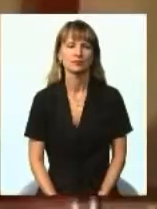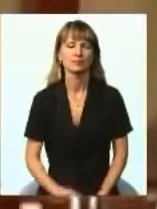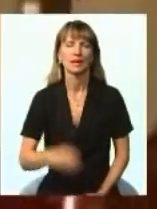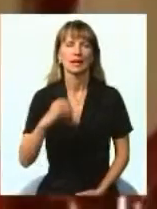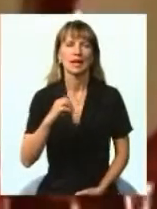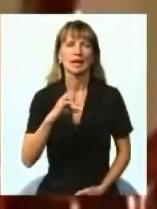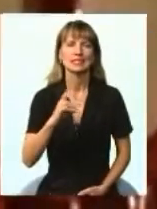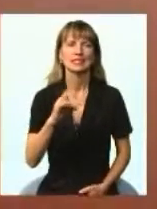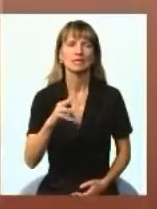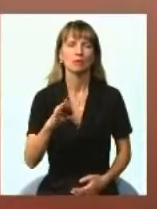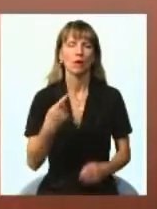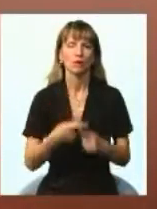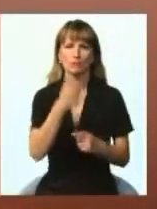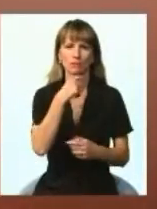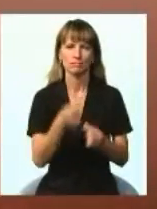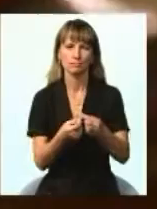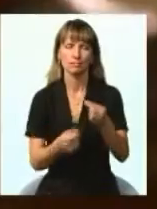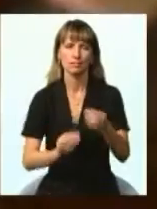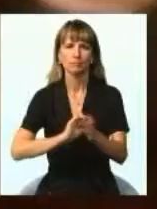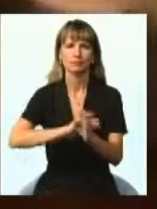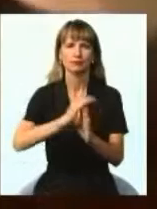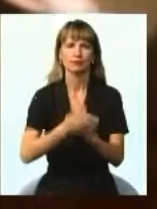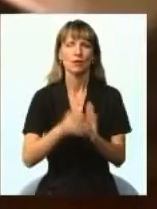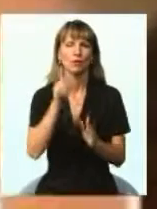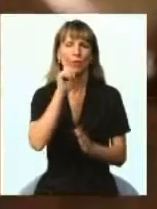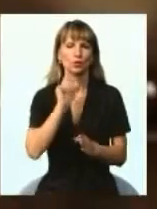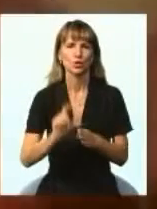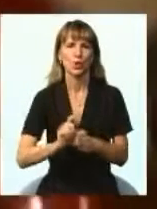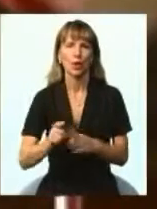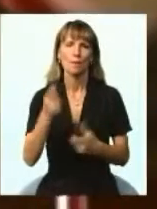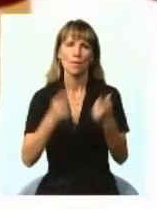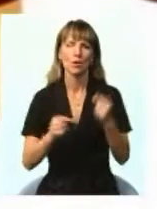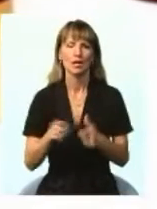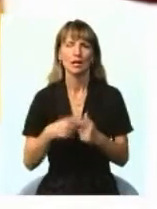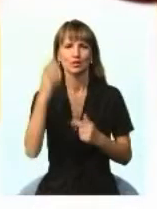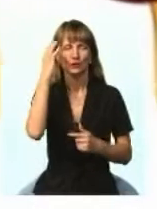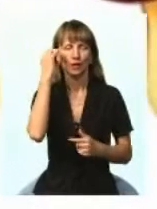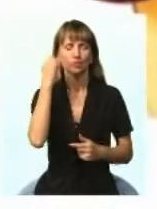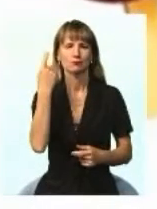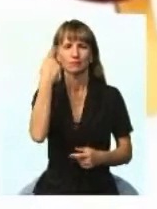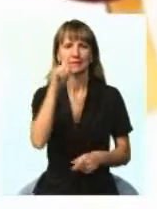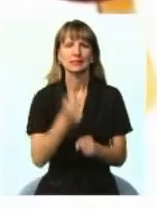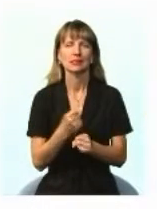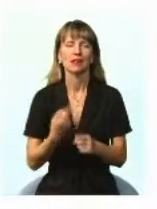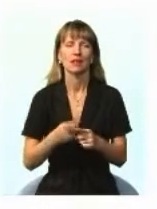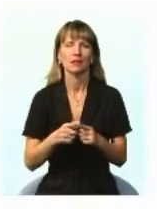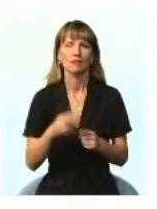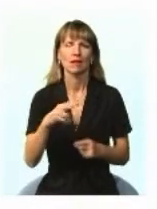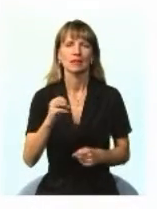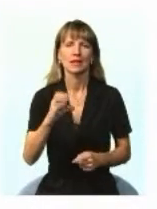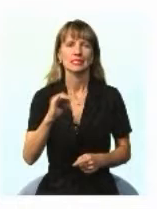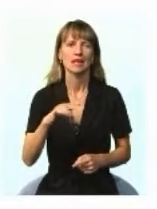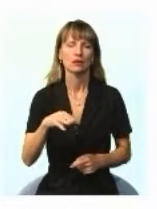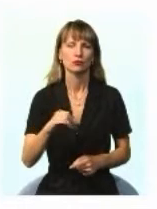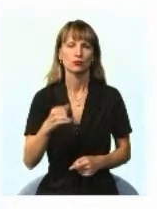Ескімо – це морозиво на паличці, покрите смачною глазур'ю з молочного або чорного шоколаду. Ідея створення цього десерту належить